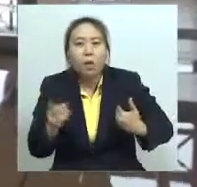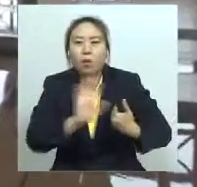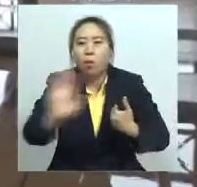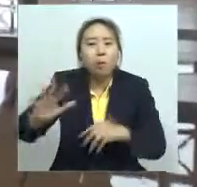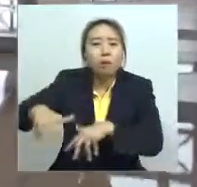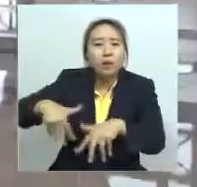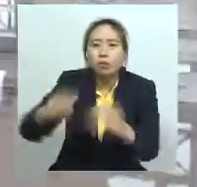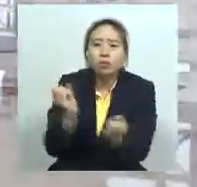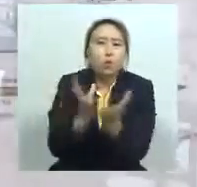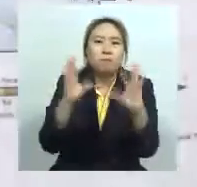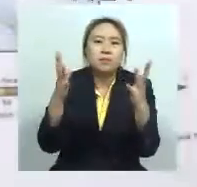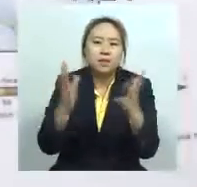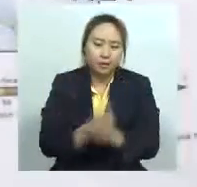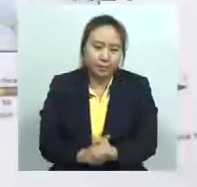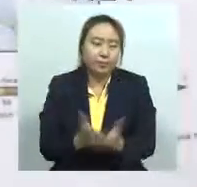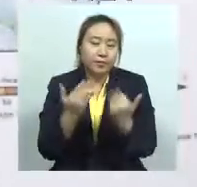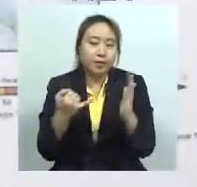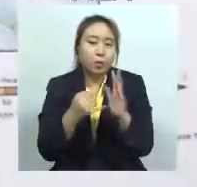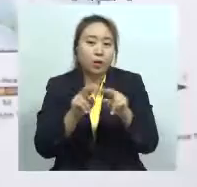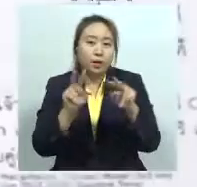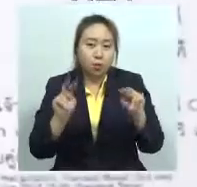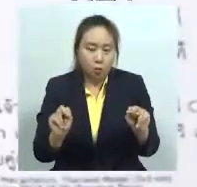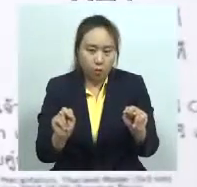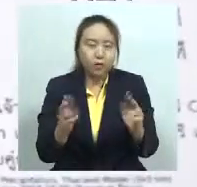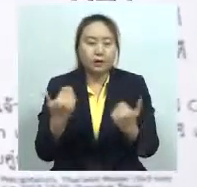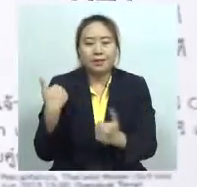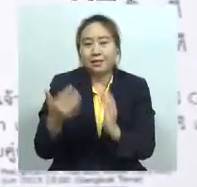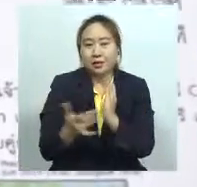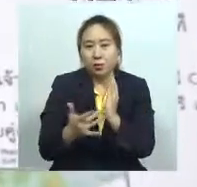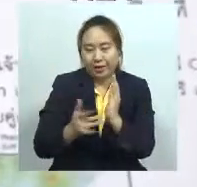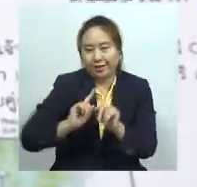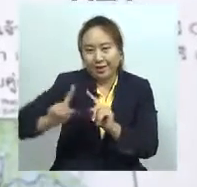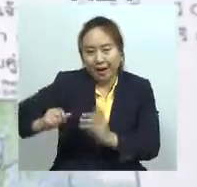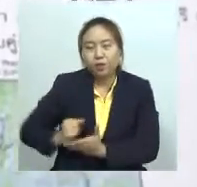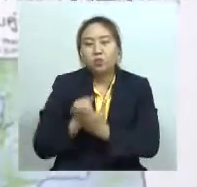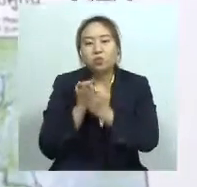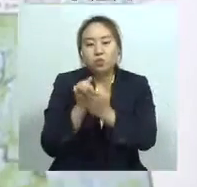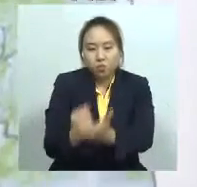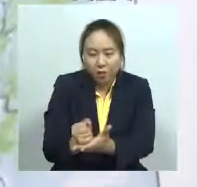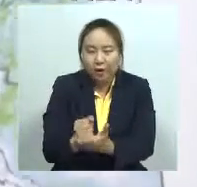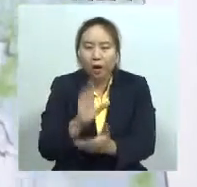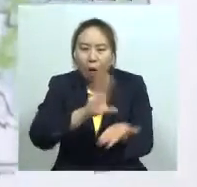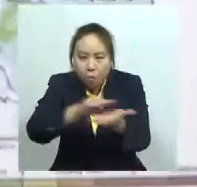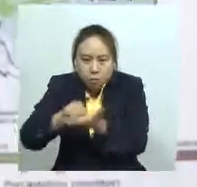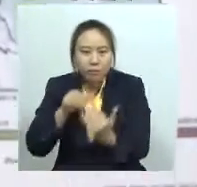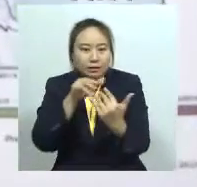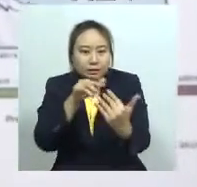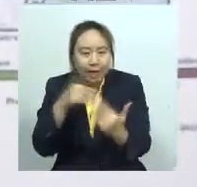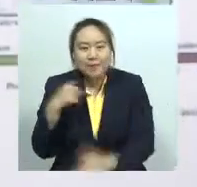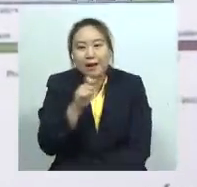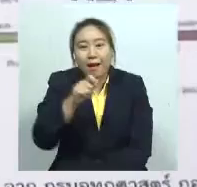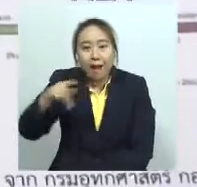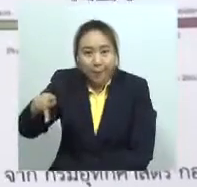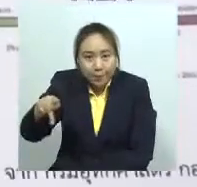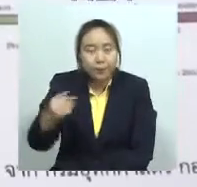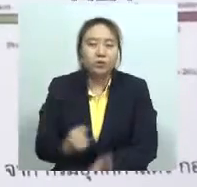ประชาชนนอกจากนี้จังหวัดนนทบุรียังได้นำเทคโนโลยีเข้ามามีส่วนช่วยในการสื่อสารข้อมูลผ่านแอปพลิเคชัน